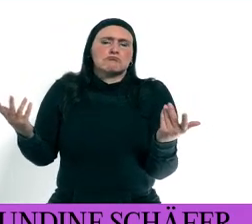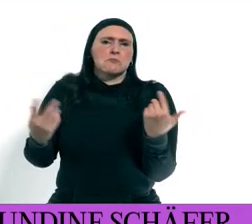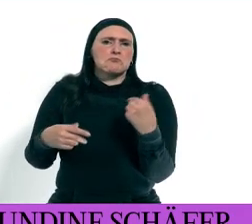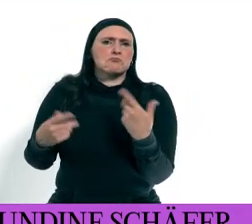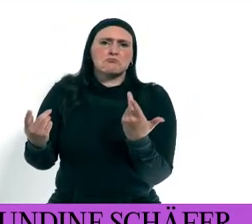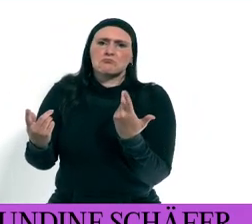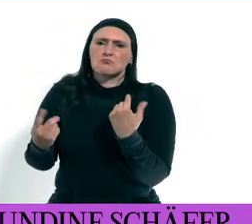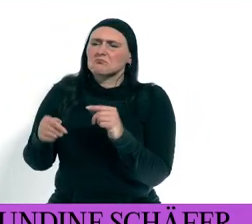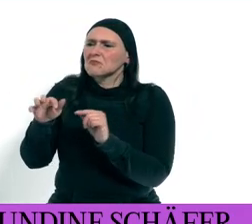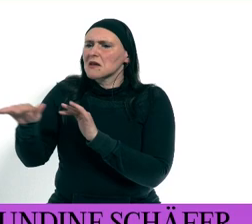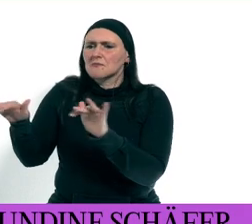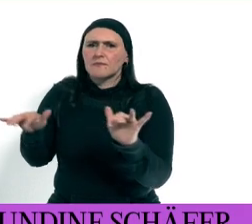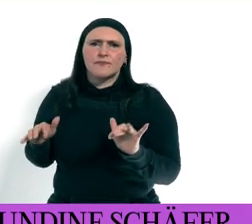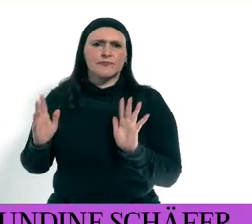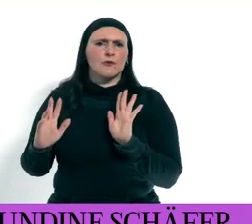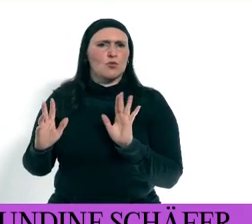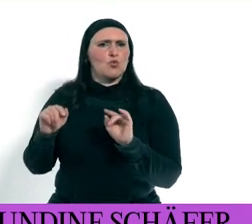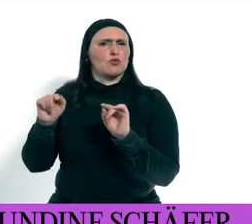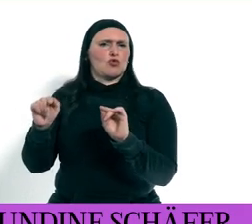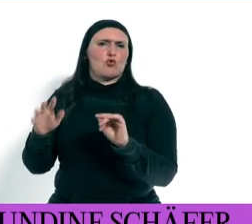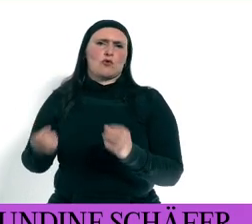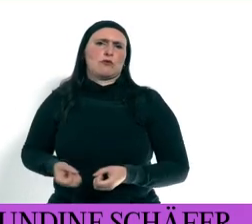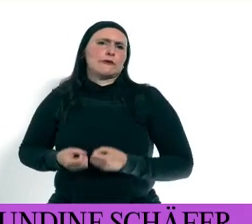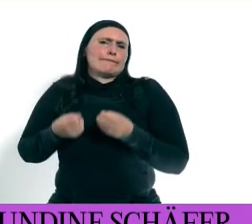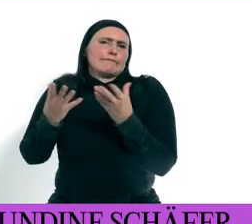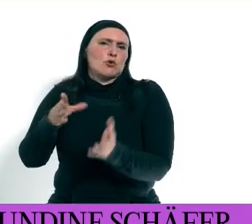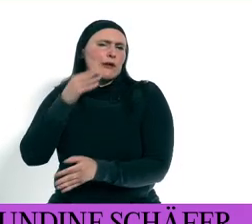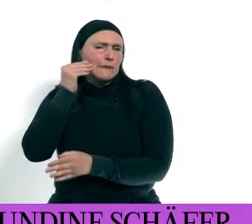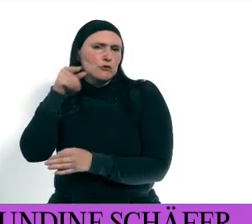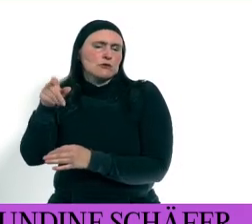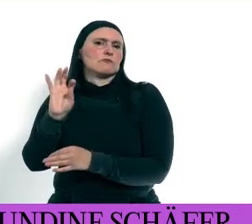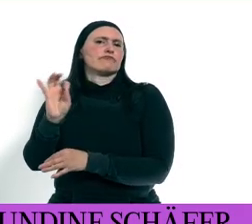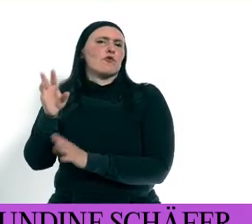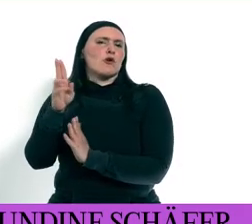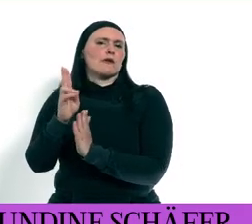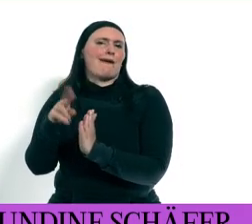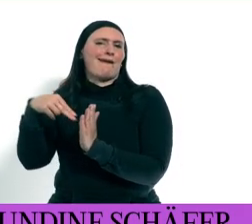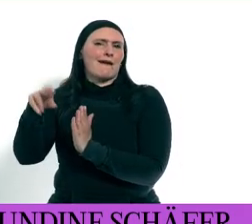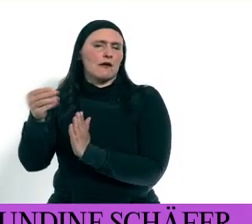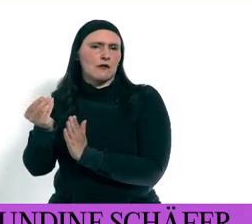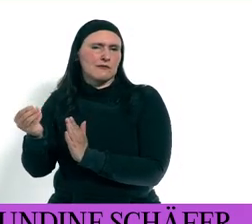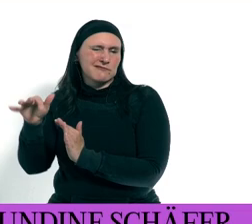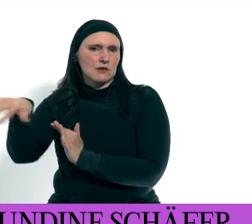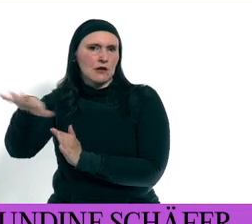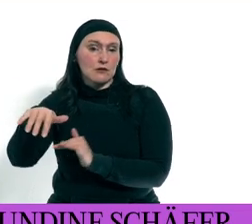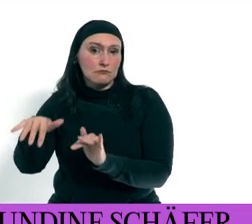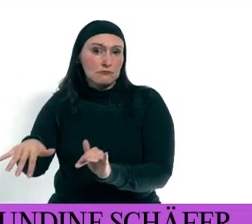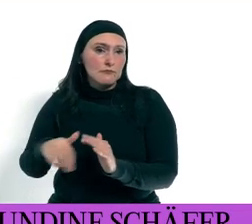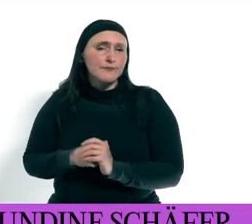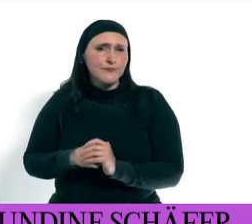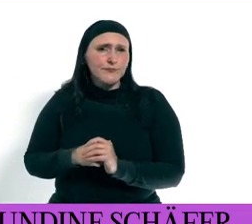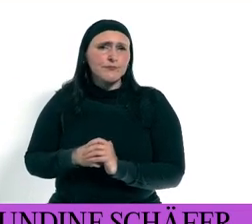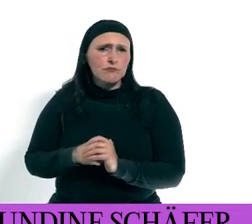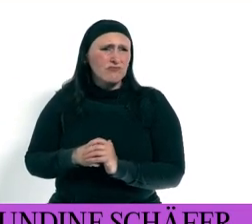anderen Communities. Is something that you've worked really hard in the last 20 years. Und ich denke, ihr habt in den letzten 20 Jahren sehr intensiv